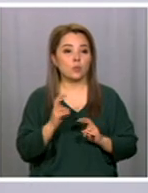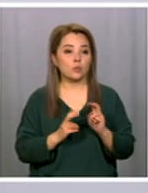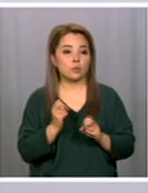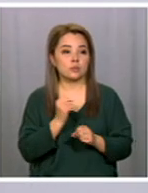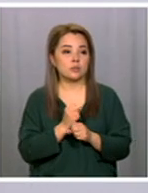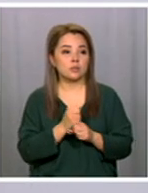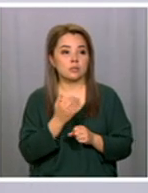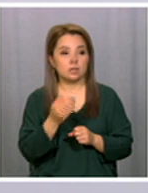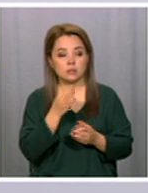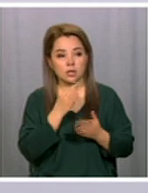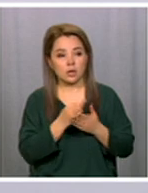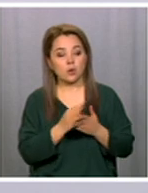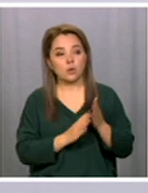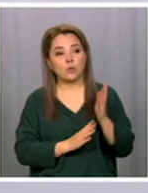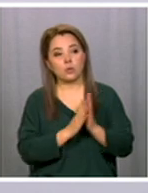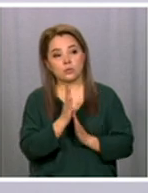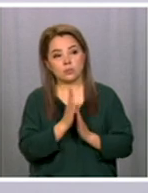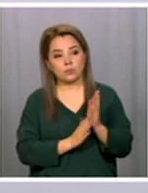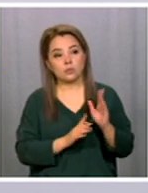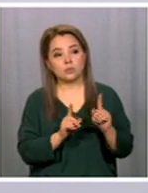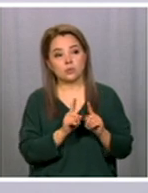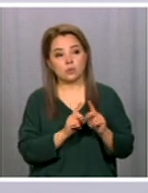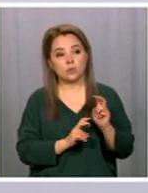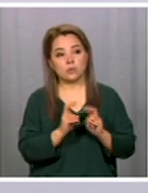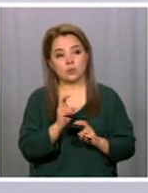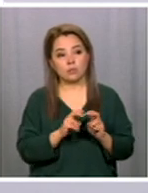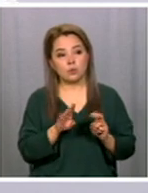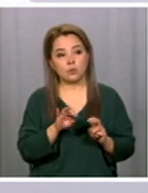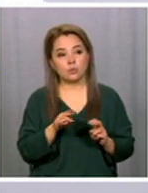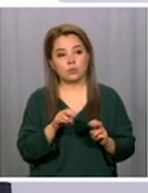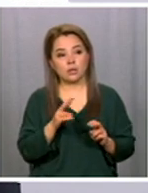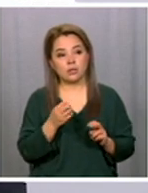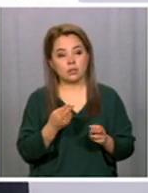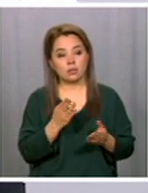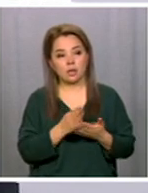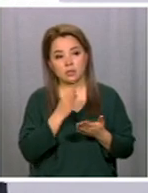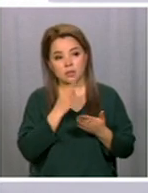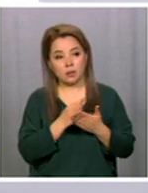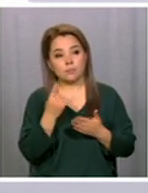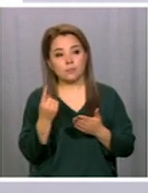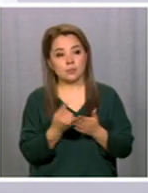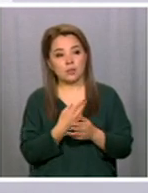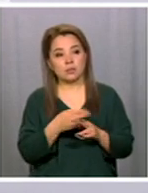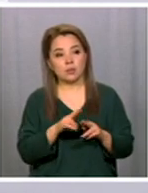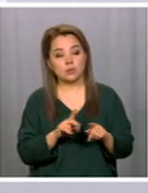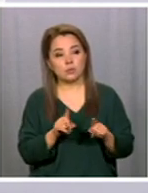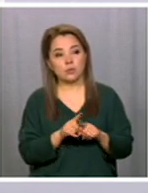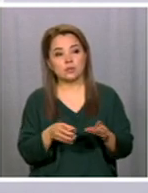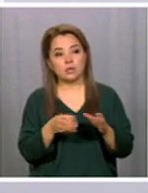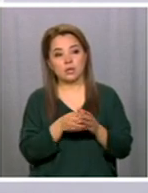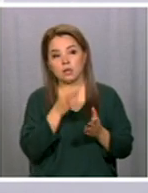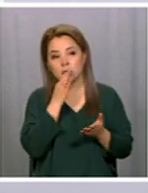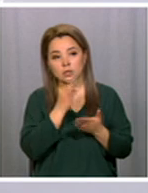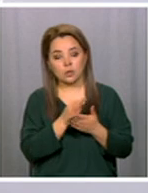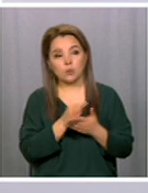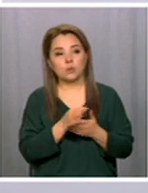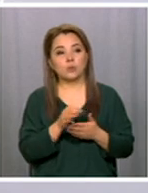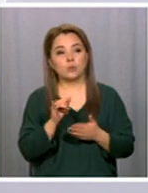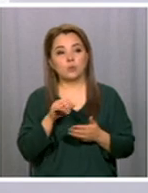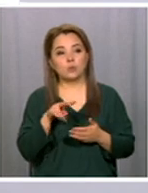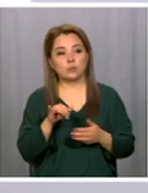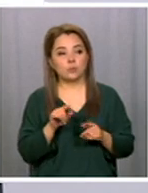яғни өсімдіктер өндірушілер болатын болса продуценттер, бұл жерде бірінші реттік консумент ретінде ұлуды қойылып